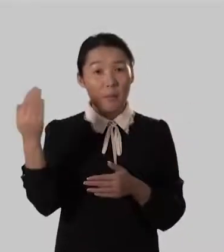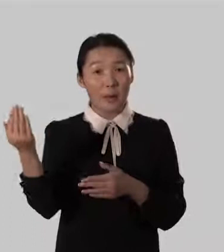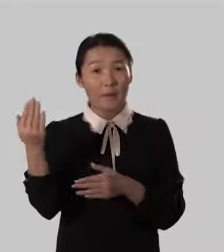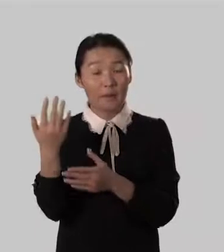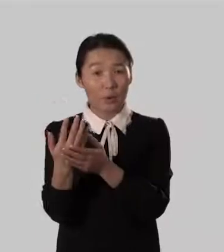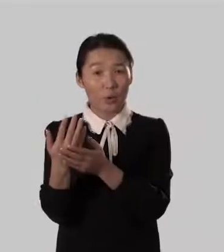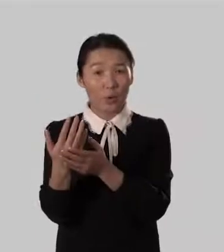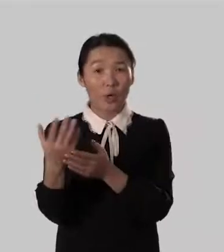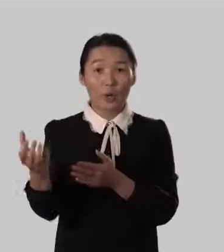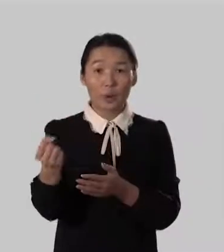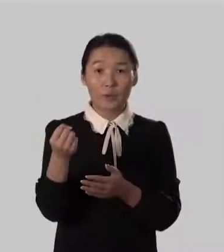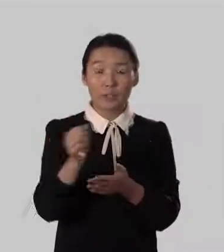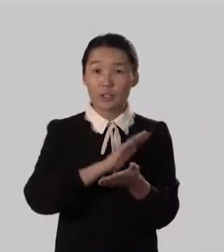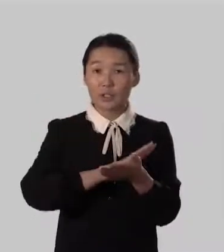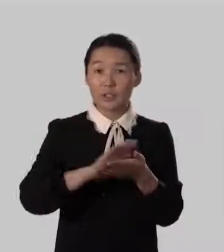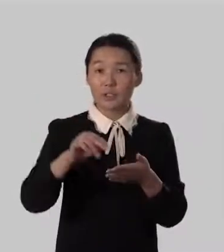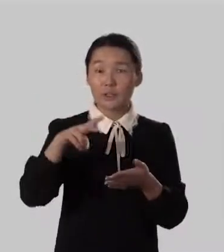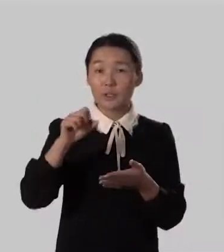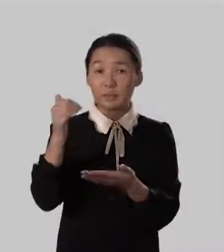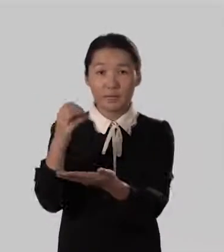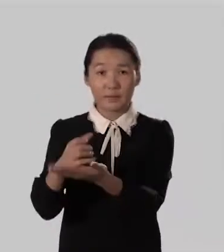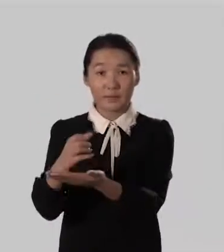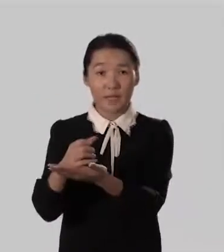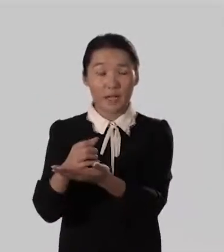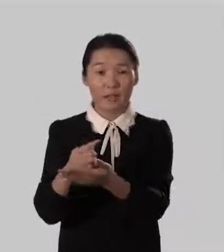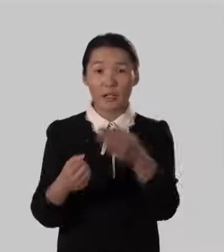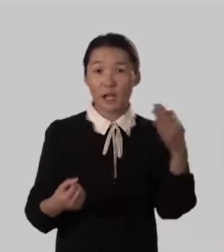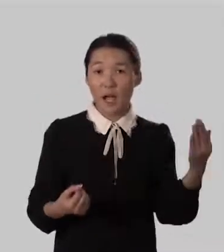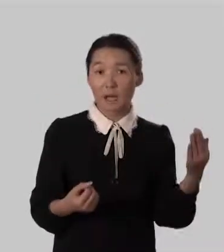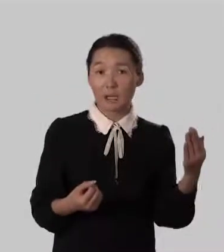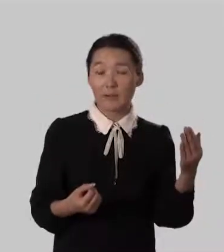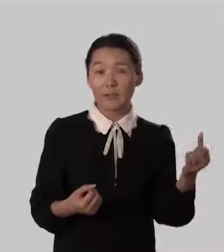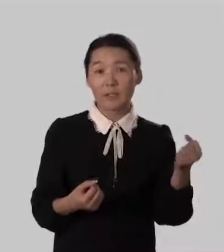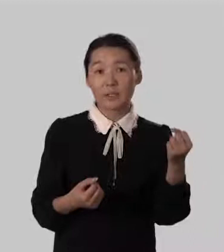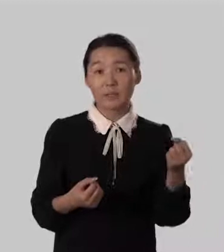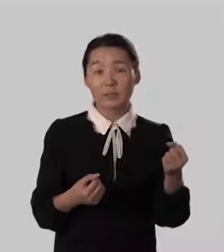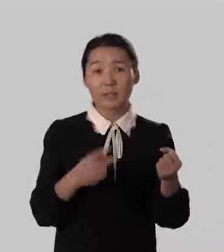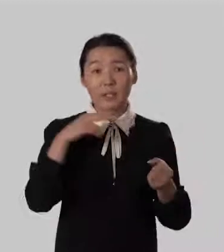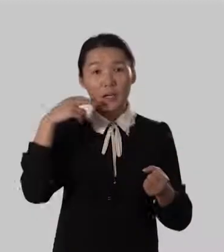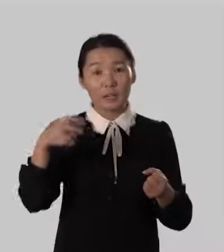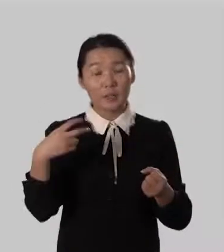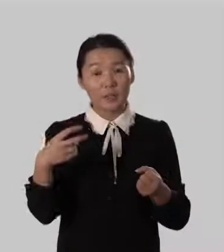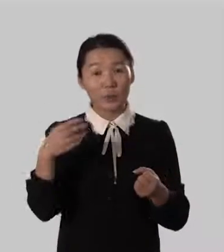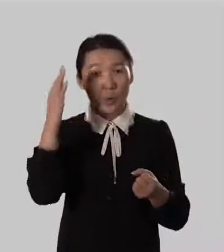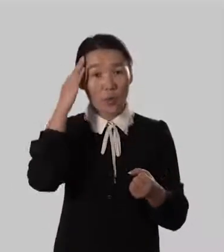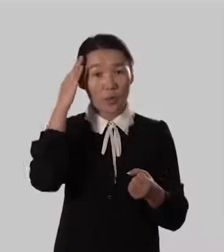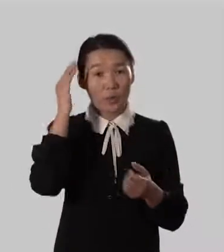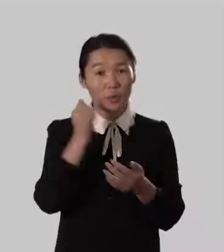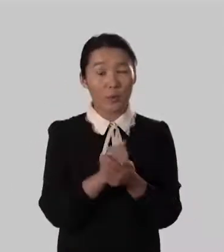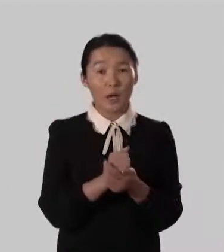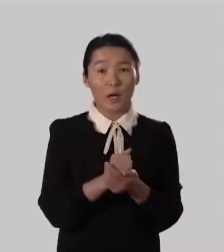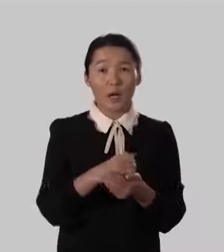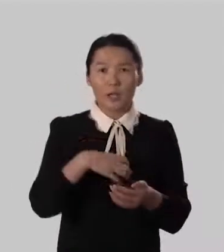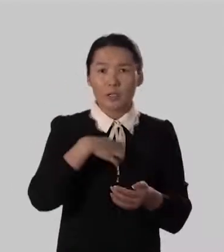правой рукой он держит чистый пластмассовый стаканчик а левая придерживает змеиную голову